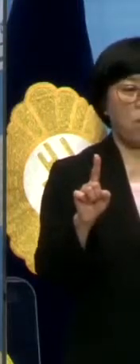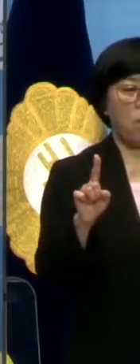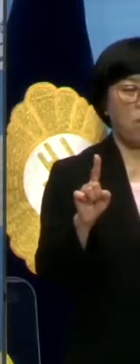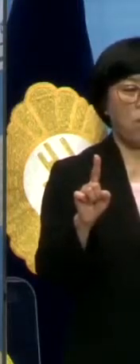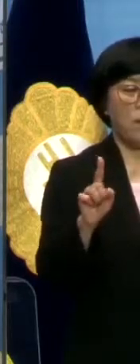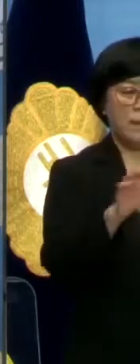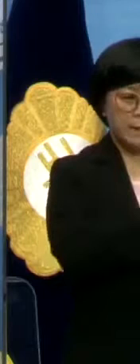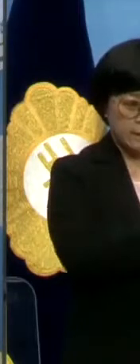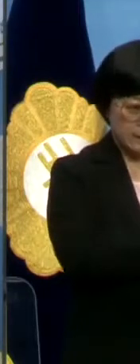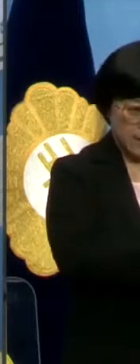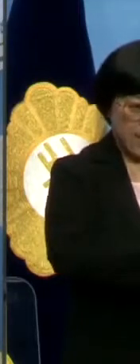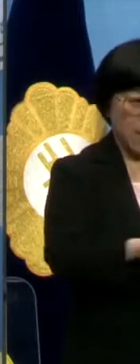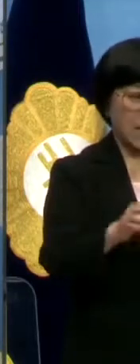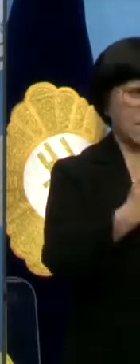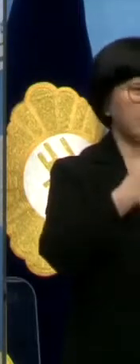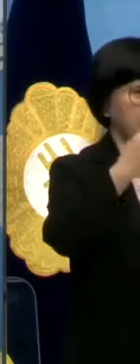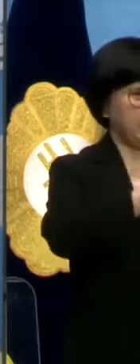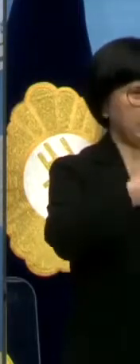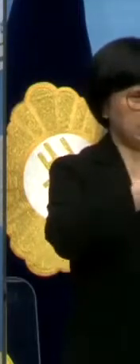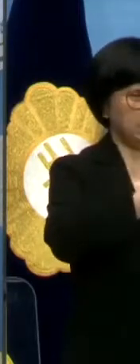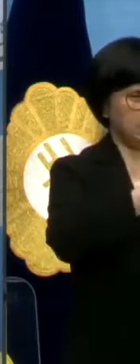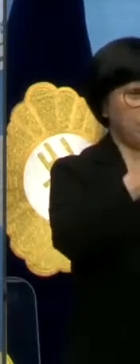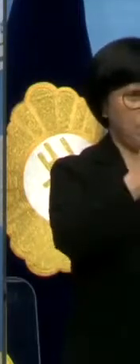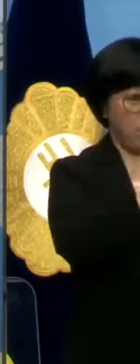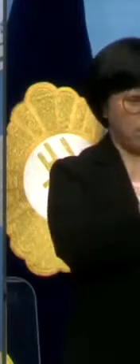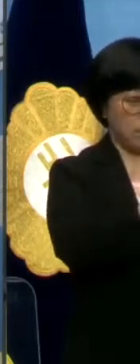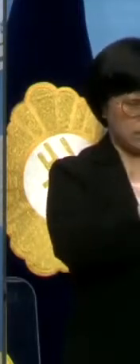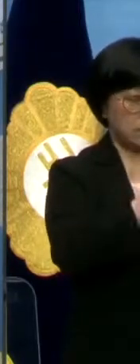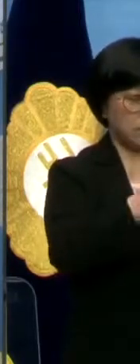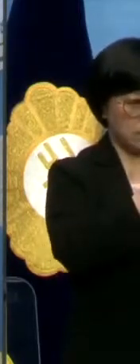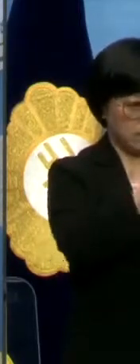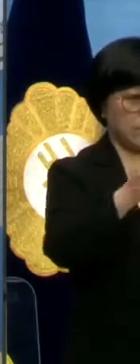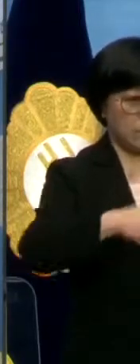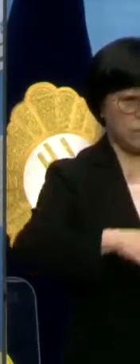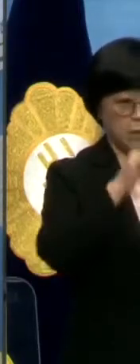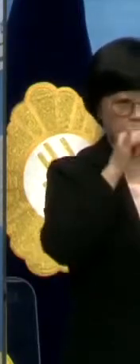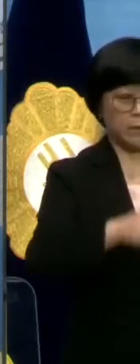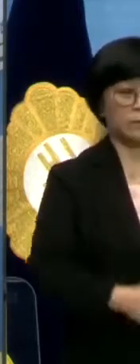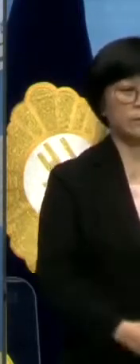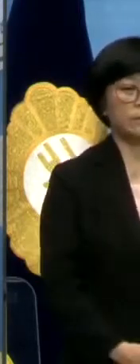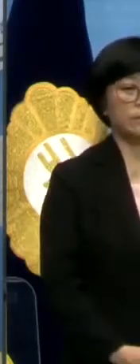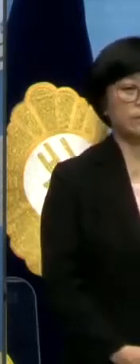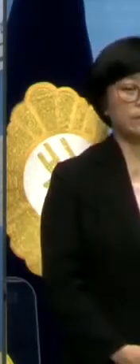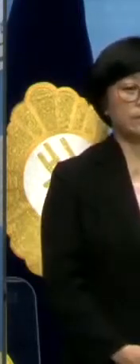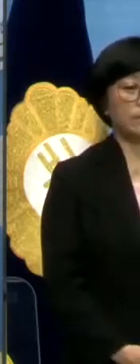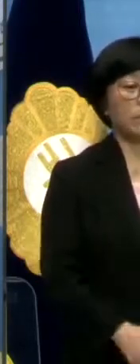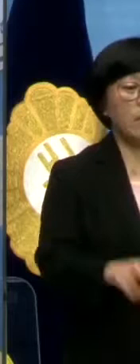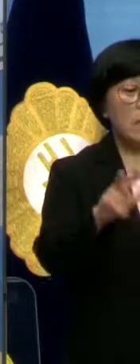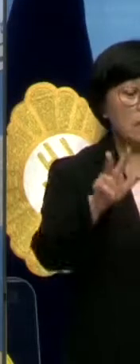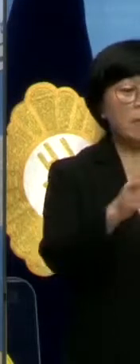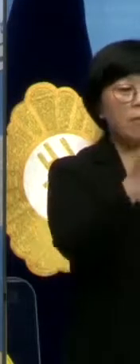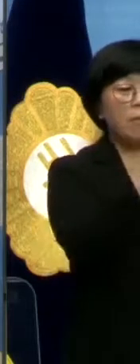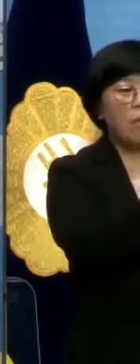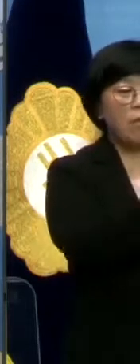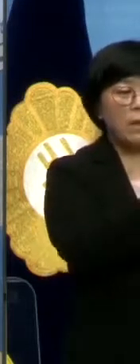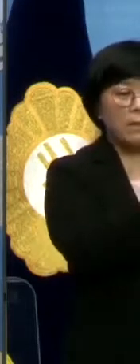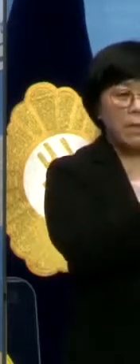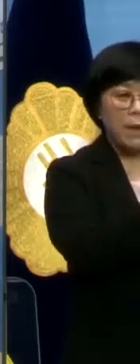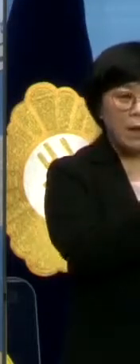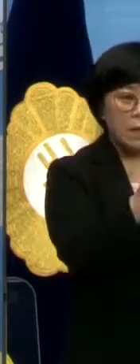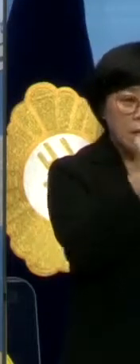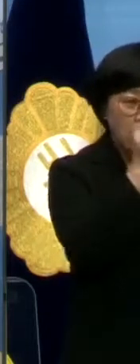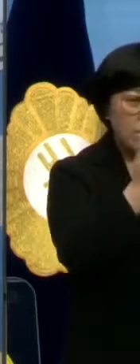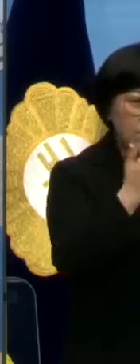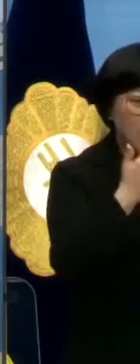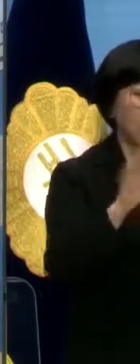제대로 된 중대재해기업처벌법을 제정하는 것이라고 생각합니다. 이제 이 법이 입법되느냐